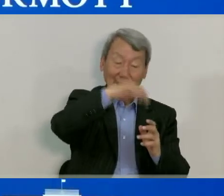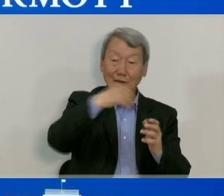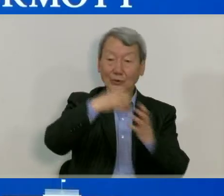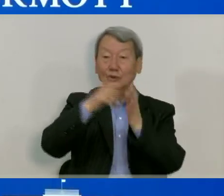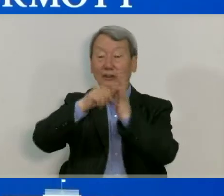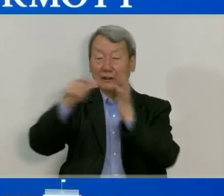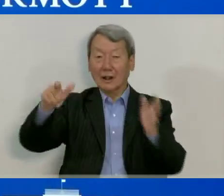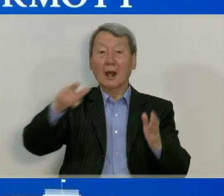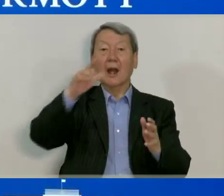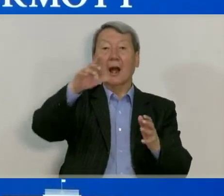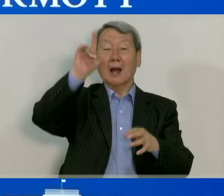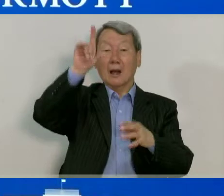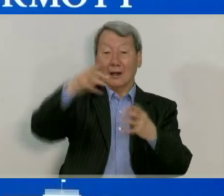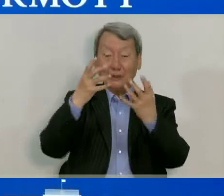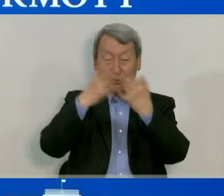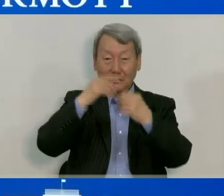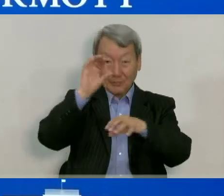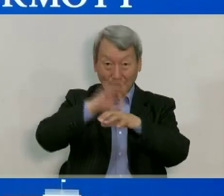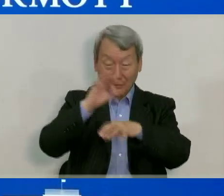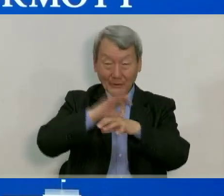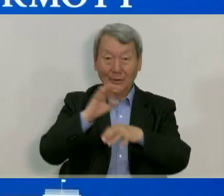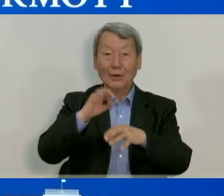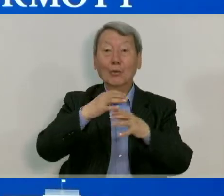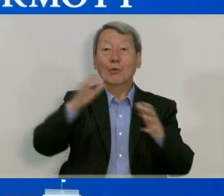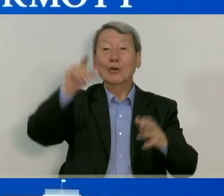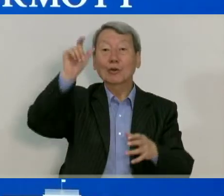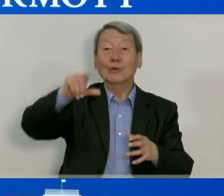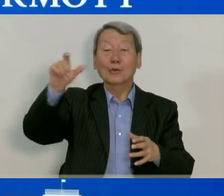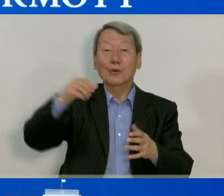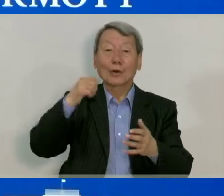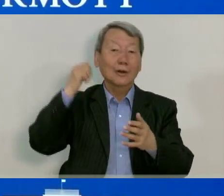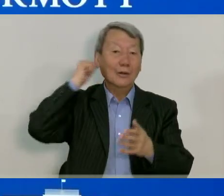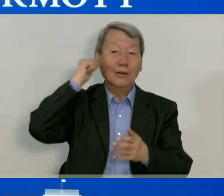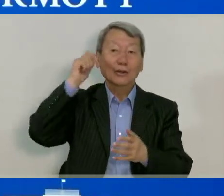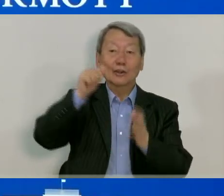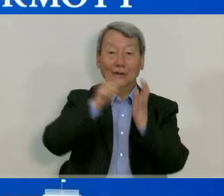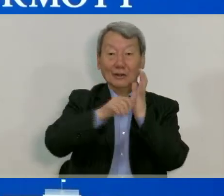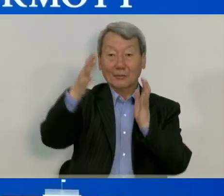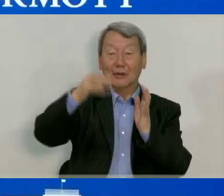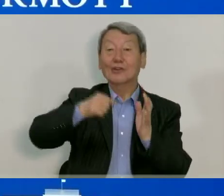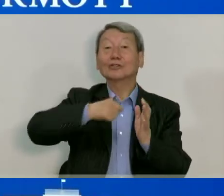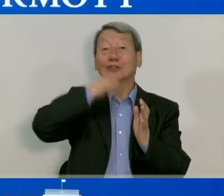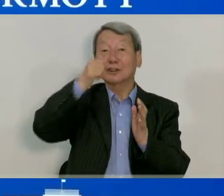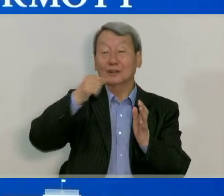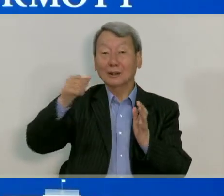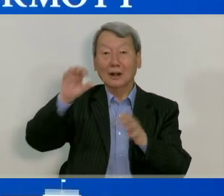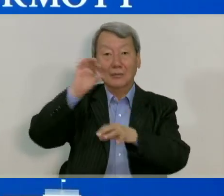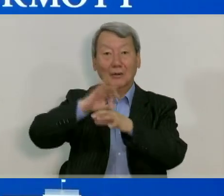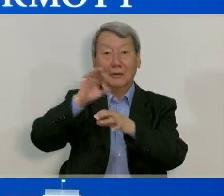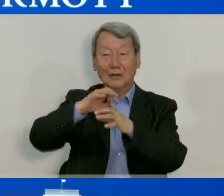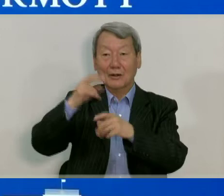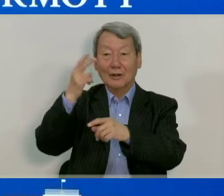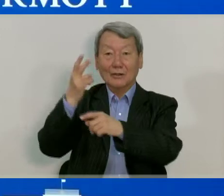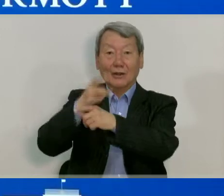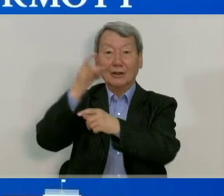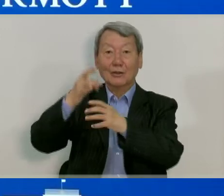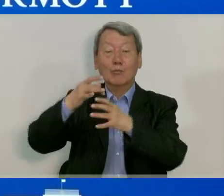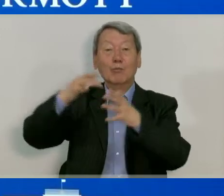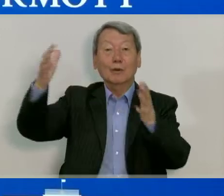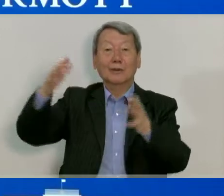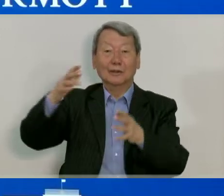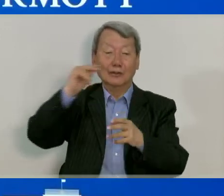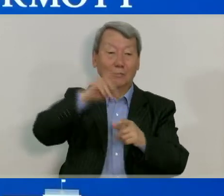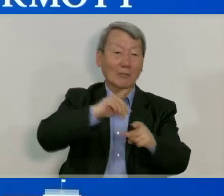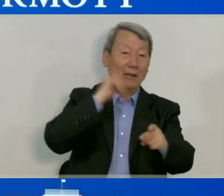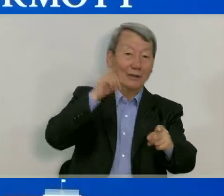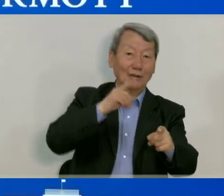Анализ уровня заболеваемости показывает, что население в возрасте старше 65 лет болеет в 2 раза чаще, чем